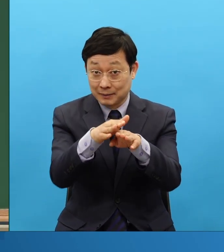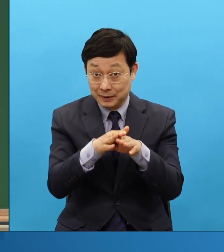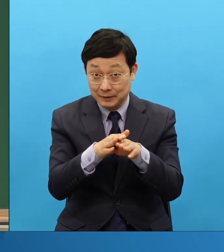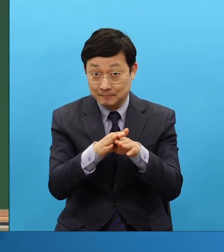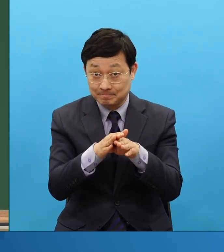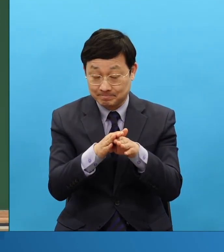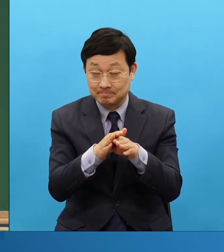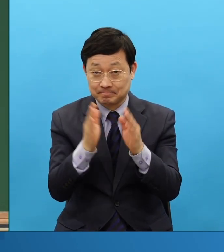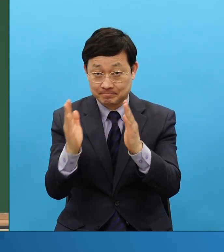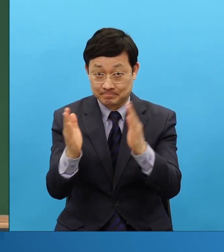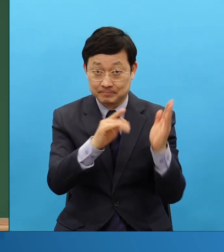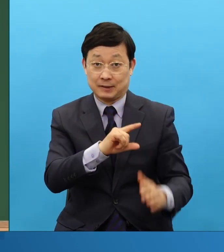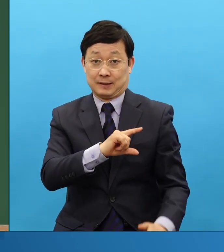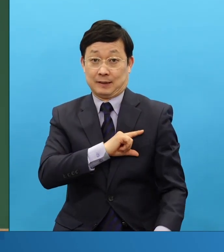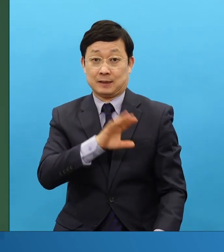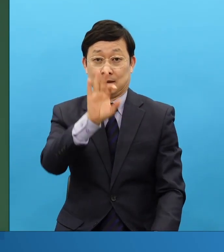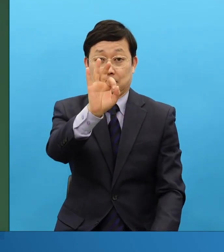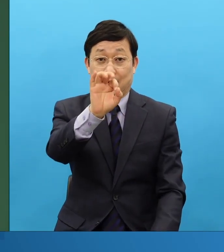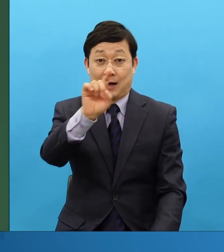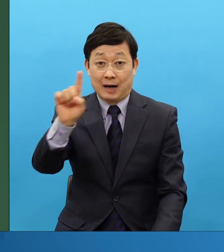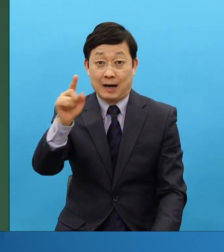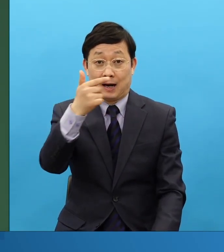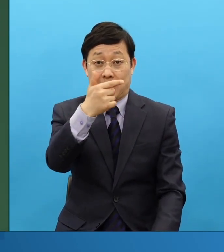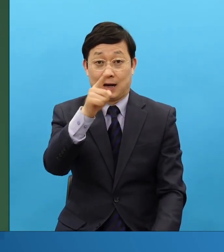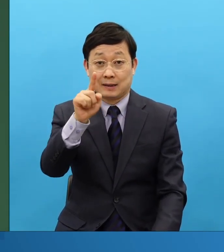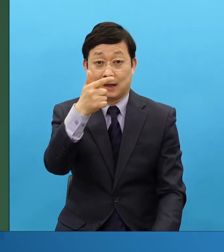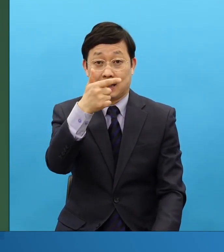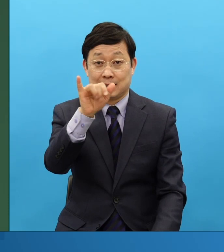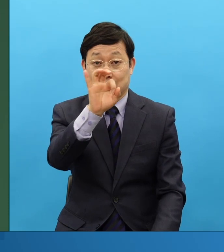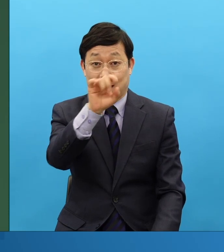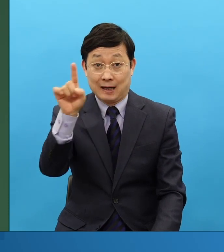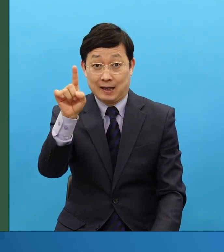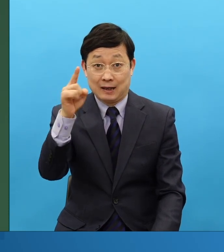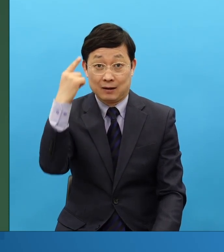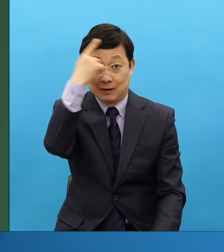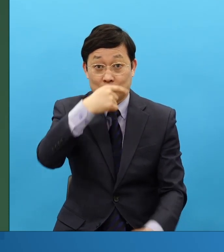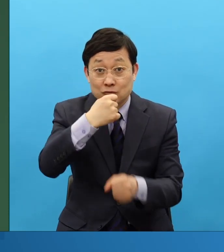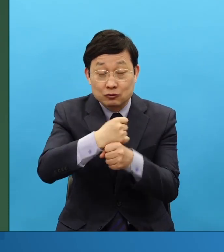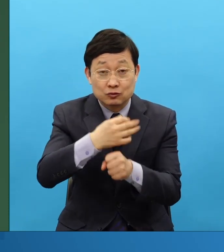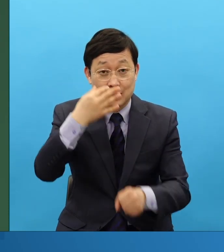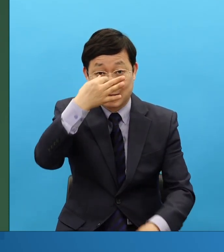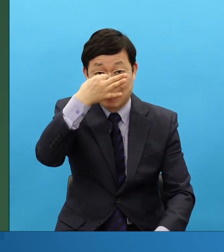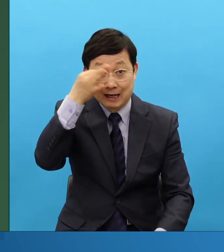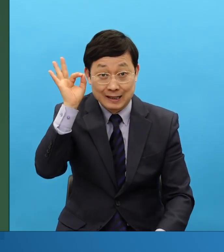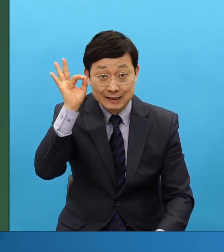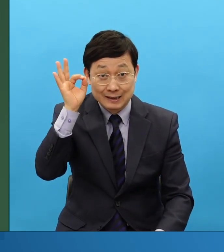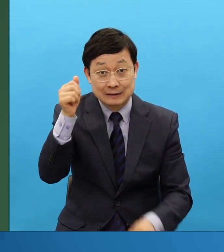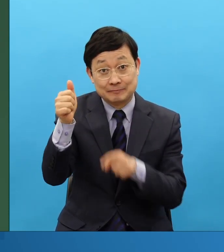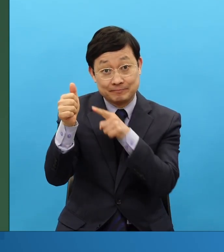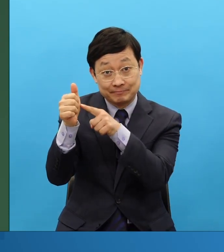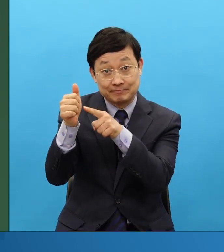아나니아라는 사람을 오늘 보겠습니다. Today is a church officer's joint service, and we're going to look at Ananias.